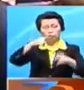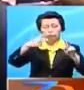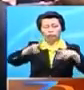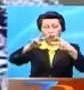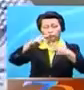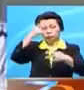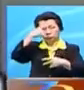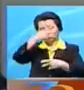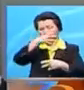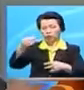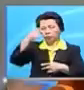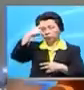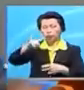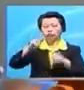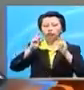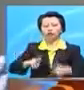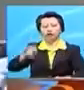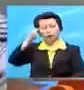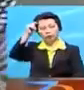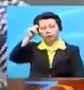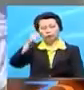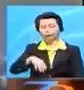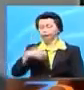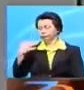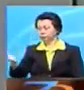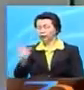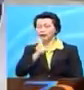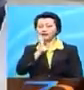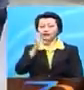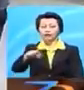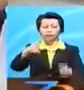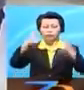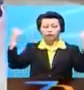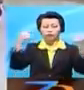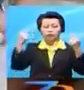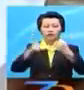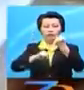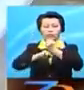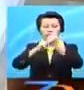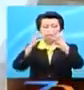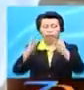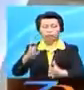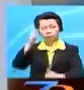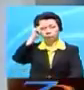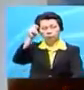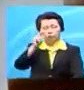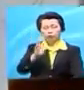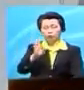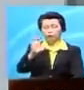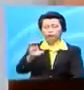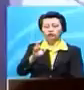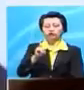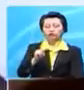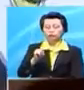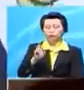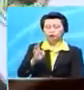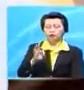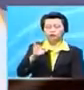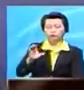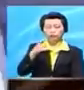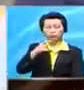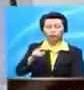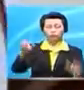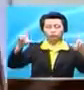Terengganu. Beliau berkata demikian selepas meraihkan para penyokong dari klub penyokong Terengganu FC, TFC, menyiapkan